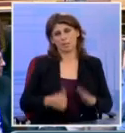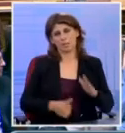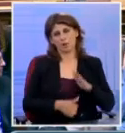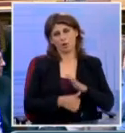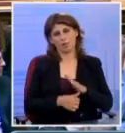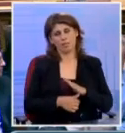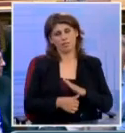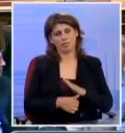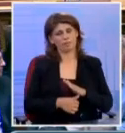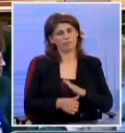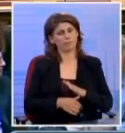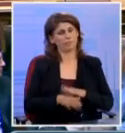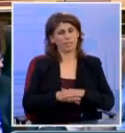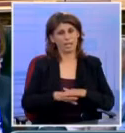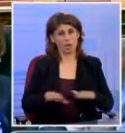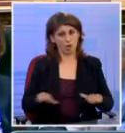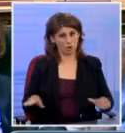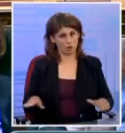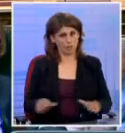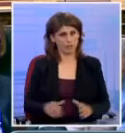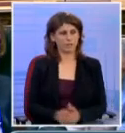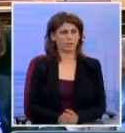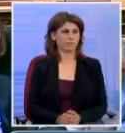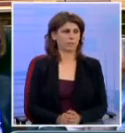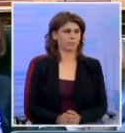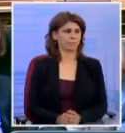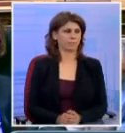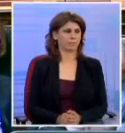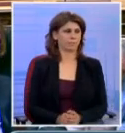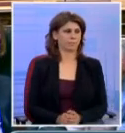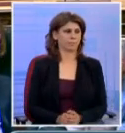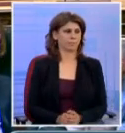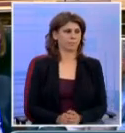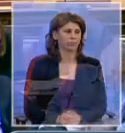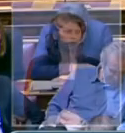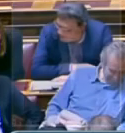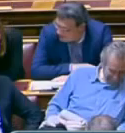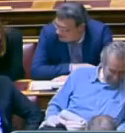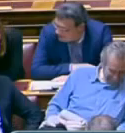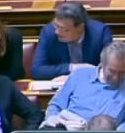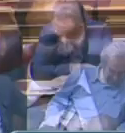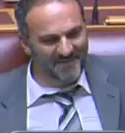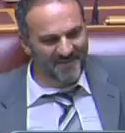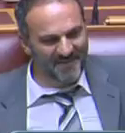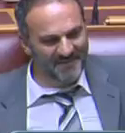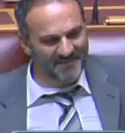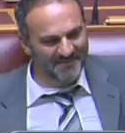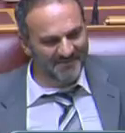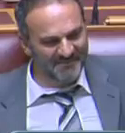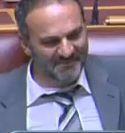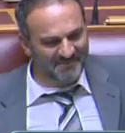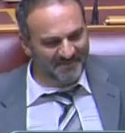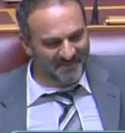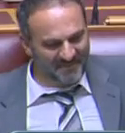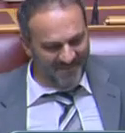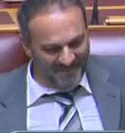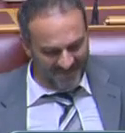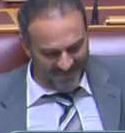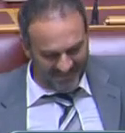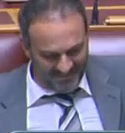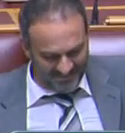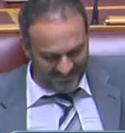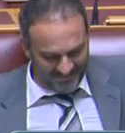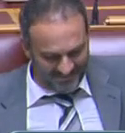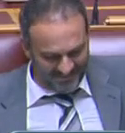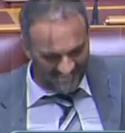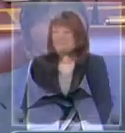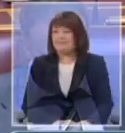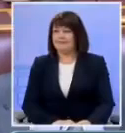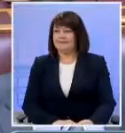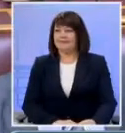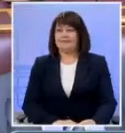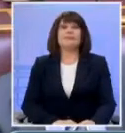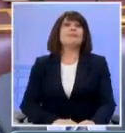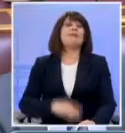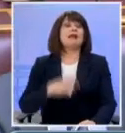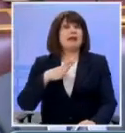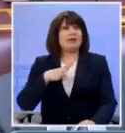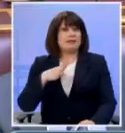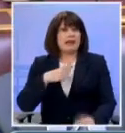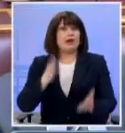κλείνοντας, θέλω να σας παρακαλέσω. Εγώ είπα και